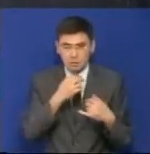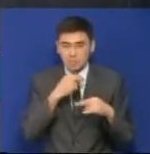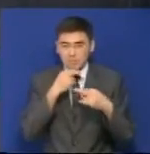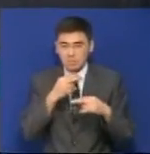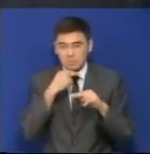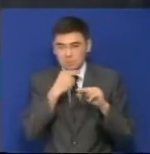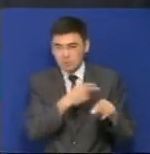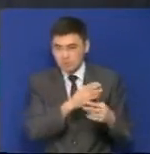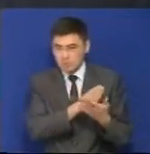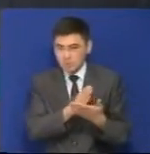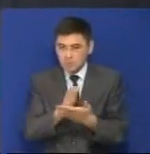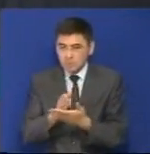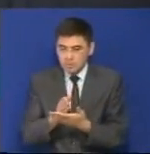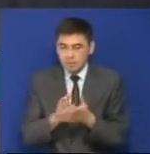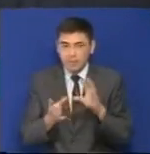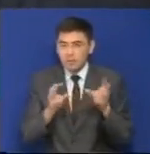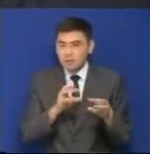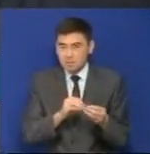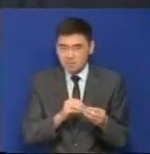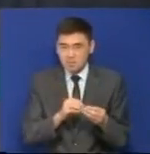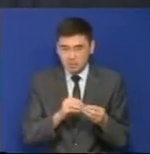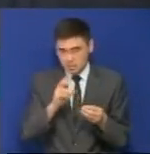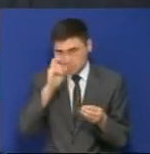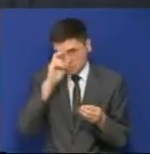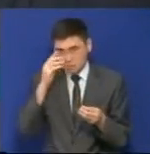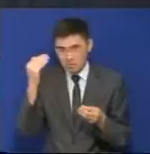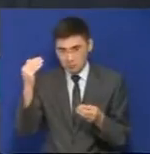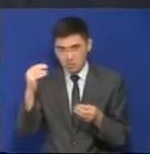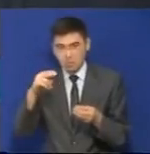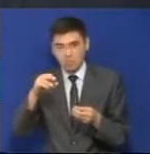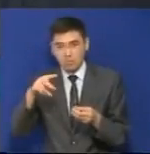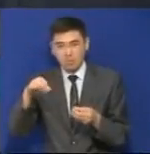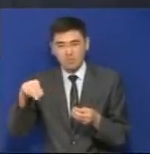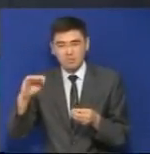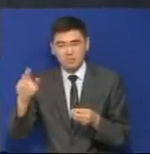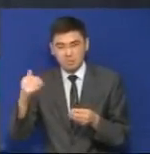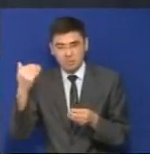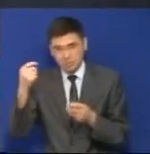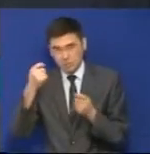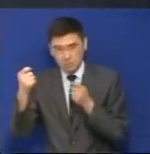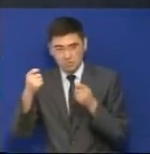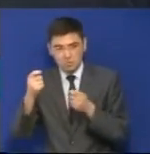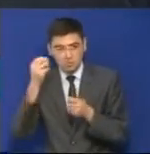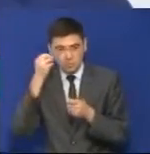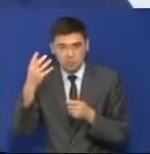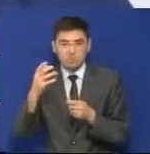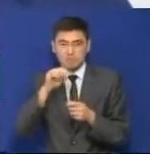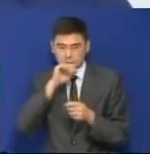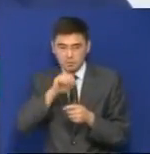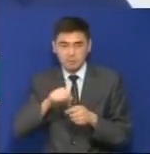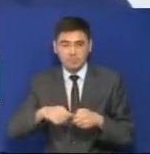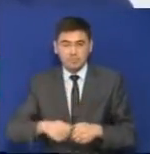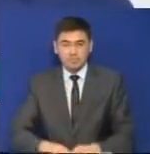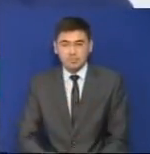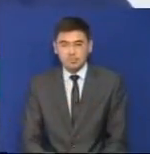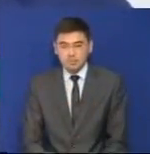сезімін дартып жатқан бұл біздің мемлекетіміздің дұрыс саясатының нақты кепілі деп айтуға болады. Жатыр бұның барлығы